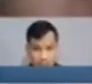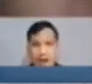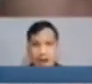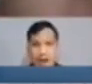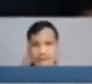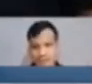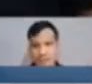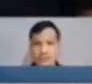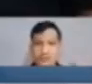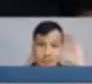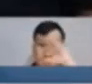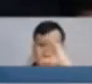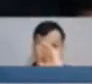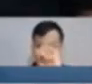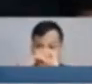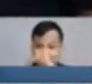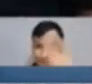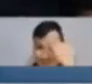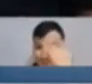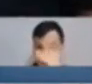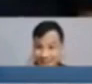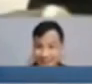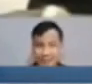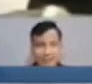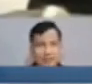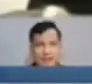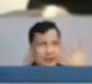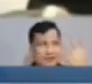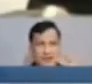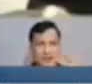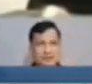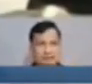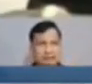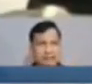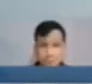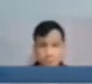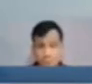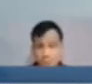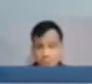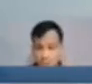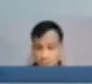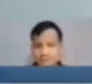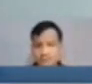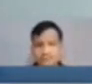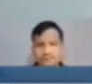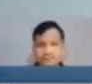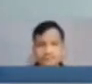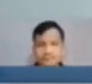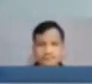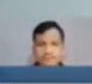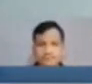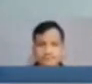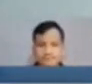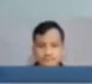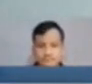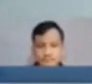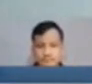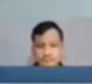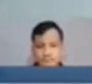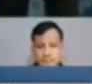pag-aaral. Kasamaan niya sa itinuturo sa face-to-face ang tamang proseso ng paghuhubad at pagdi-dispose or pag-sanitize ng